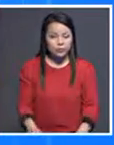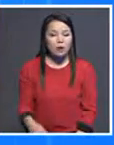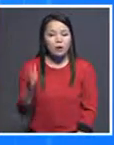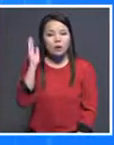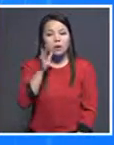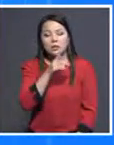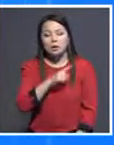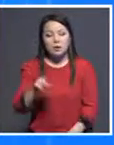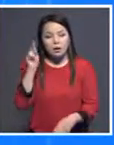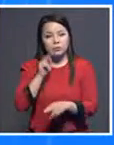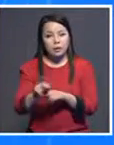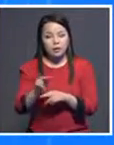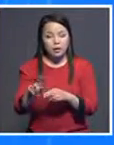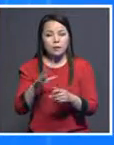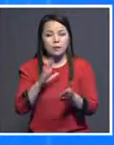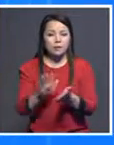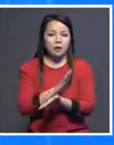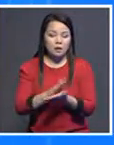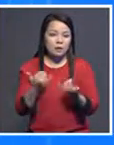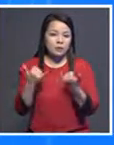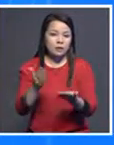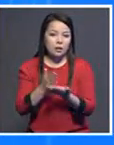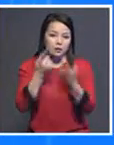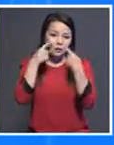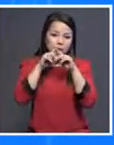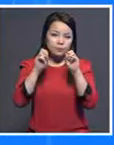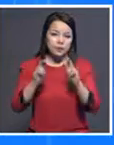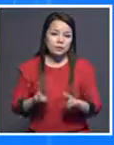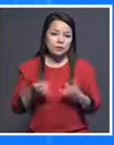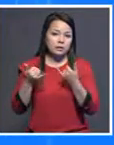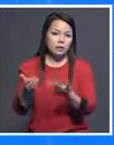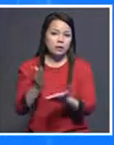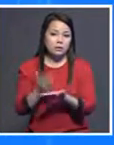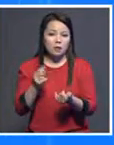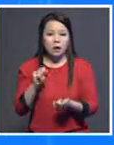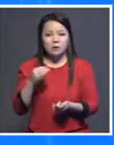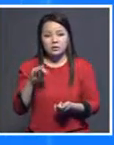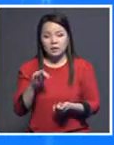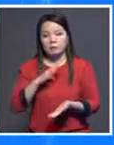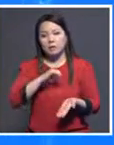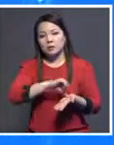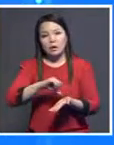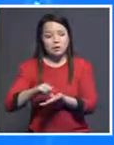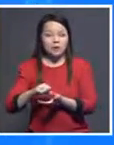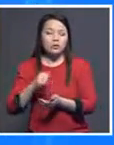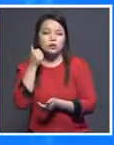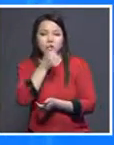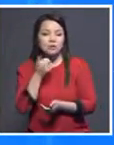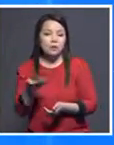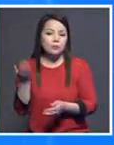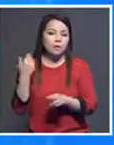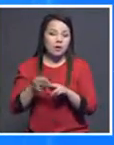Алдағы оқу жылына бөлінген білім гранттарының көбі техникалық мамандықтарға берілді. Сондай-ақ IT саласына да биыл жылдағыдан көбірек,